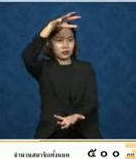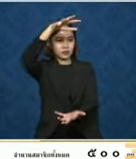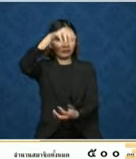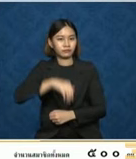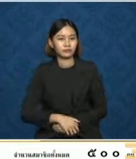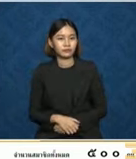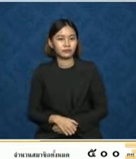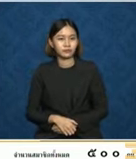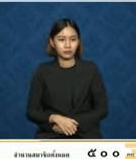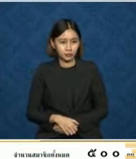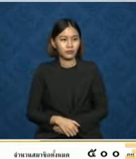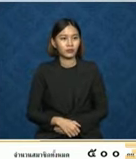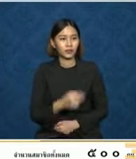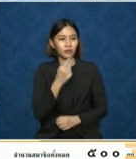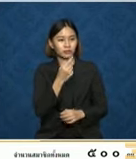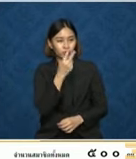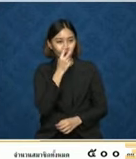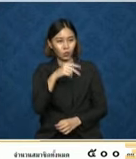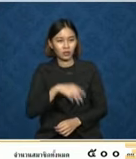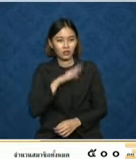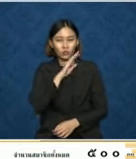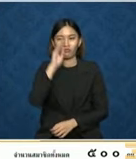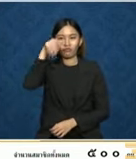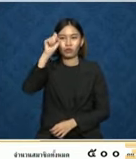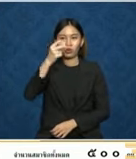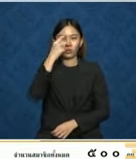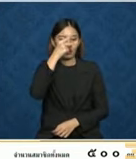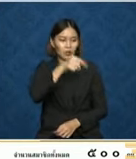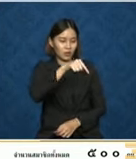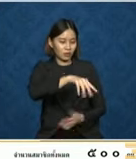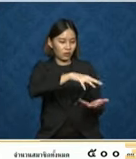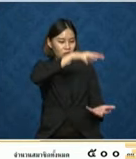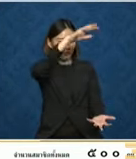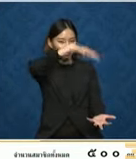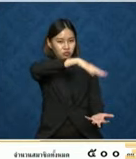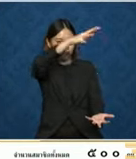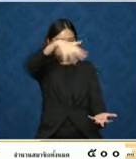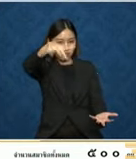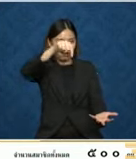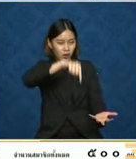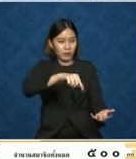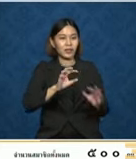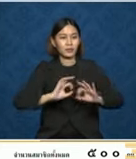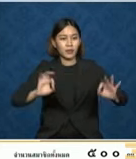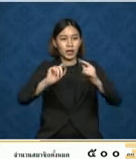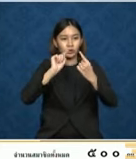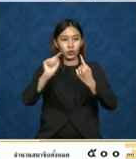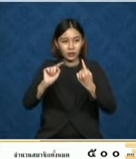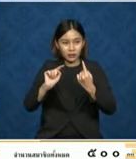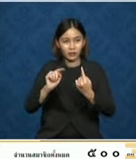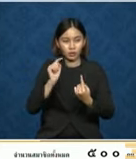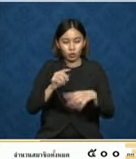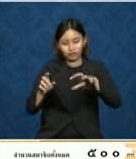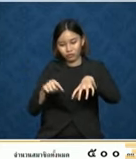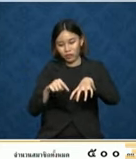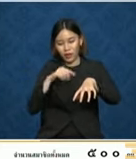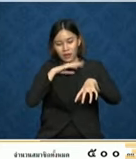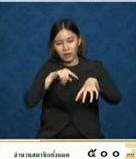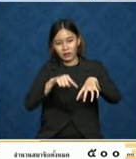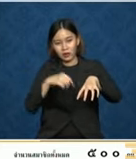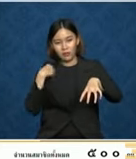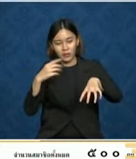ครับนี่แหละฮะมองจากด้านบนลงมาจะเห็นขยะกองพันเนินพื้นทึกเลยนะฮะโดยเฉพาะรอบของสถานีขยะแห่